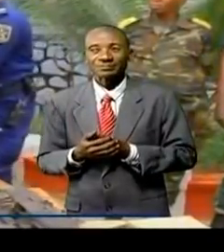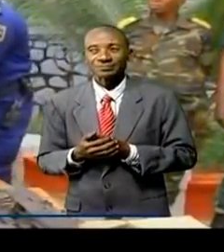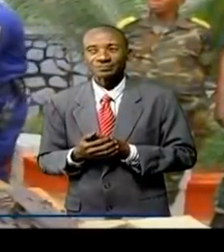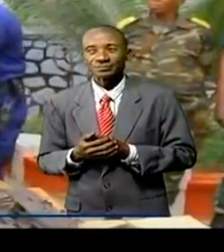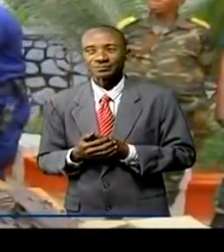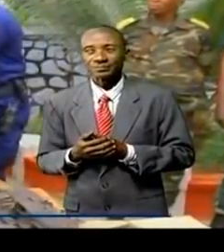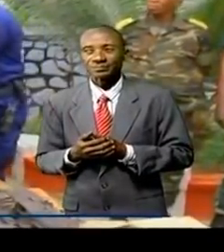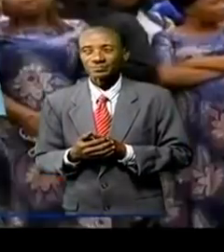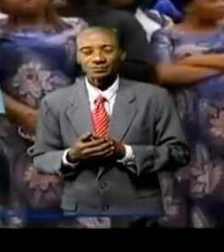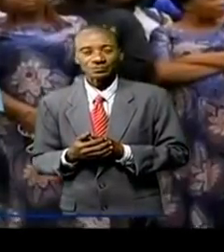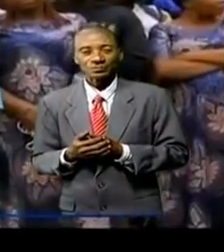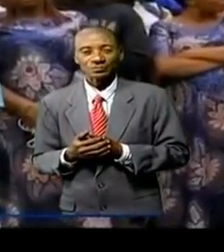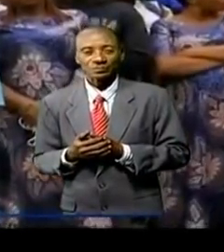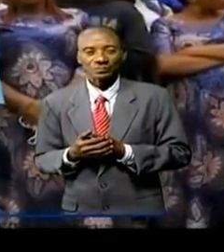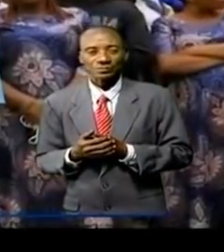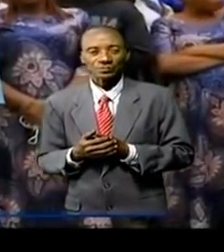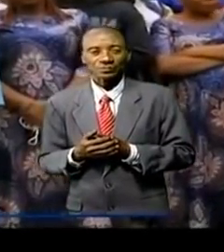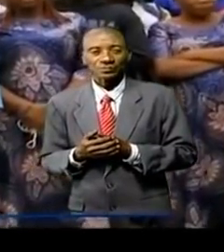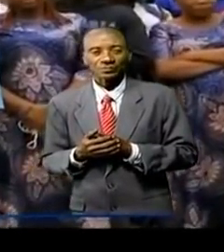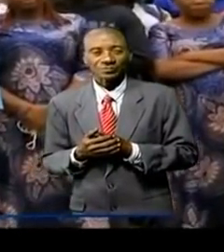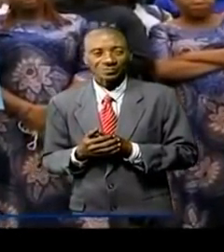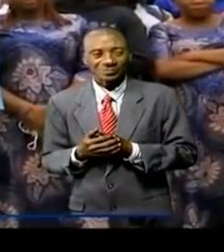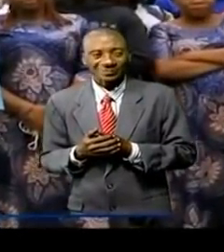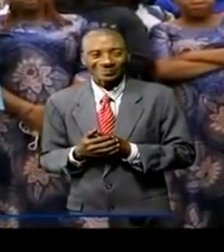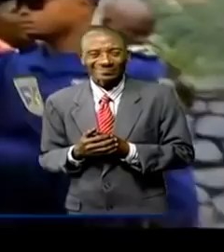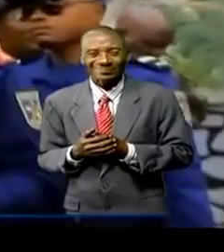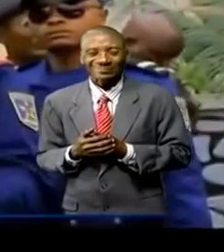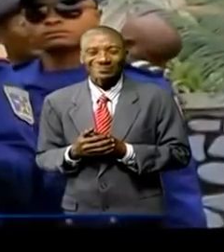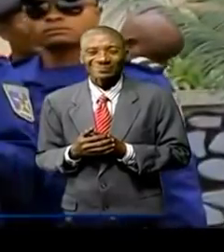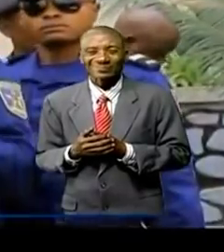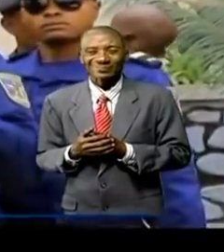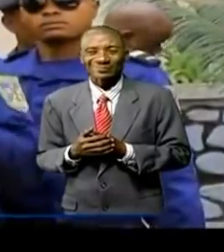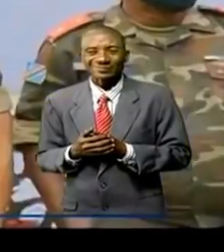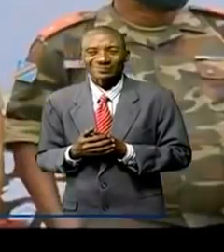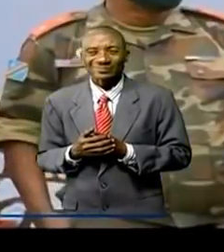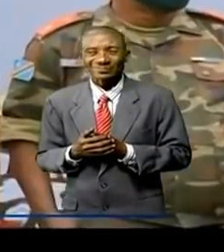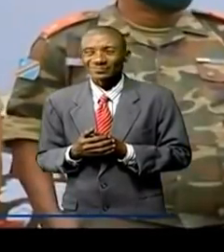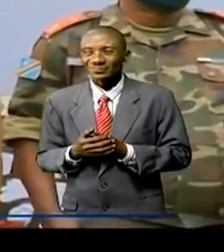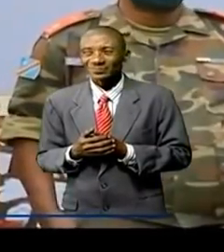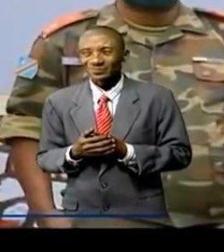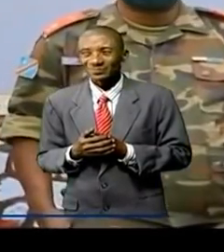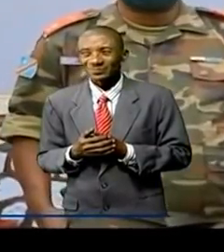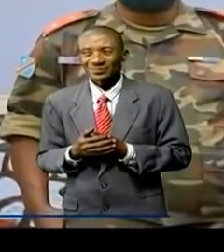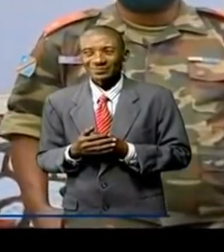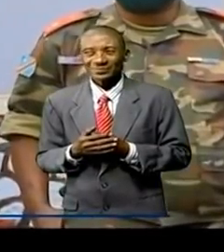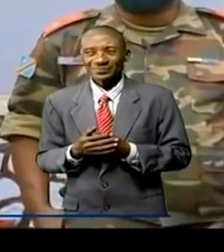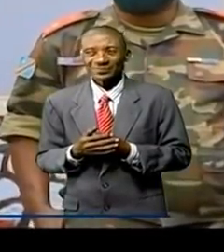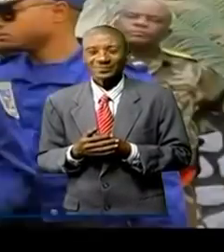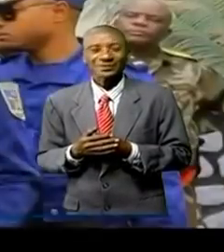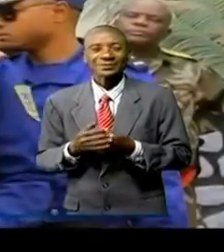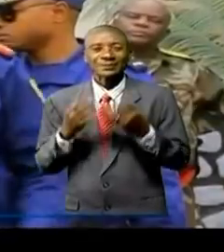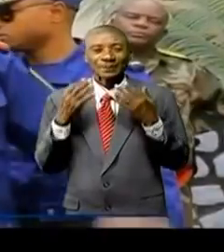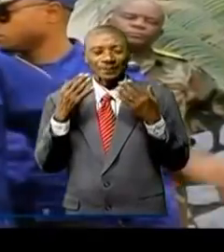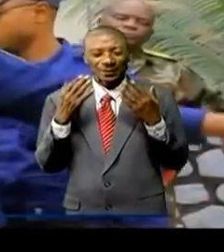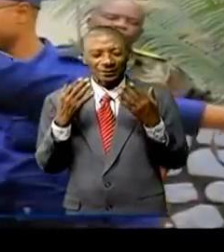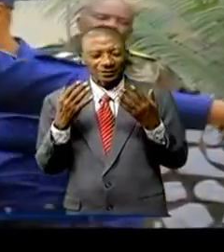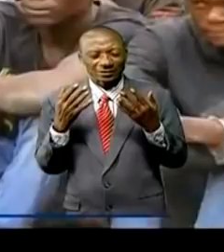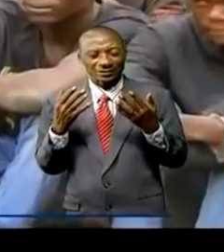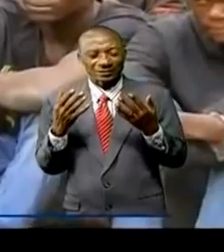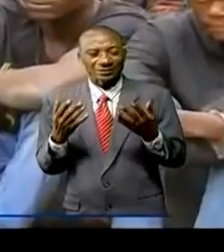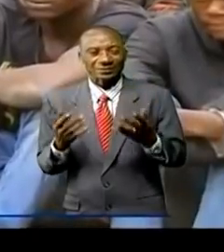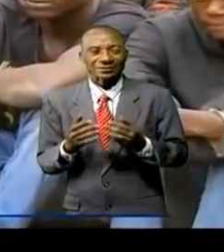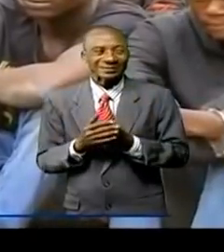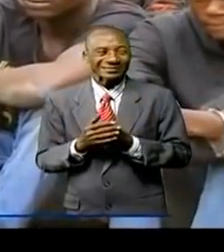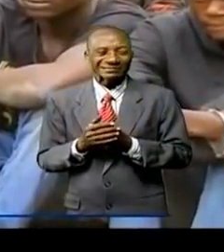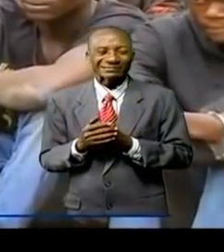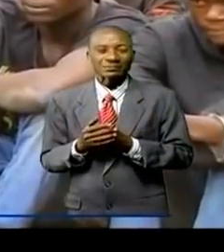population Nyonso. Oyalingi kimia a associé ma kalisi na ye na police na armée to simba na maboko pona koluka ko bikola bato